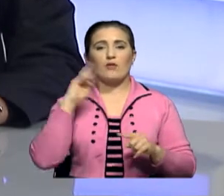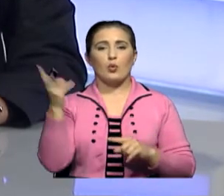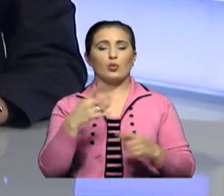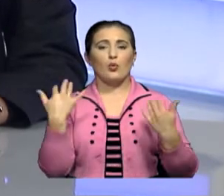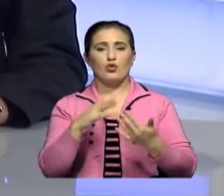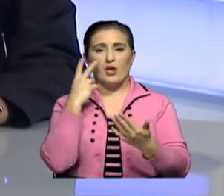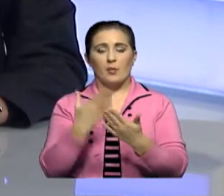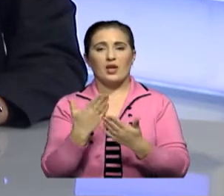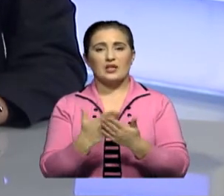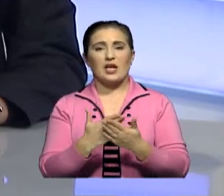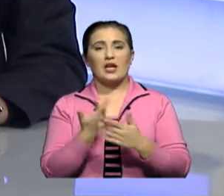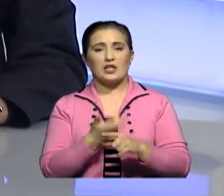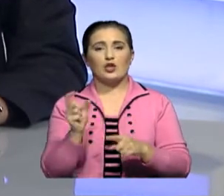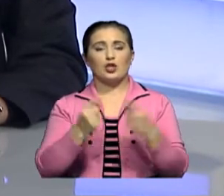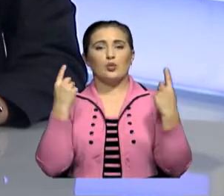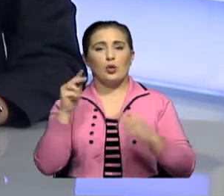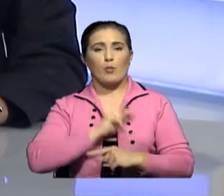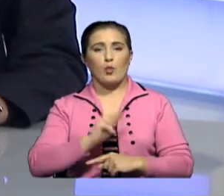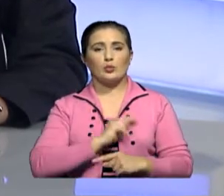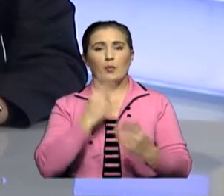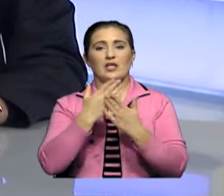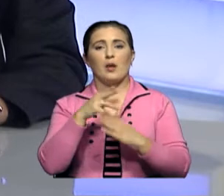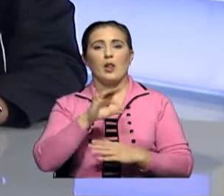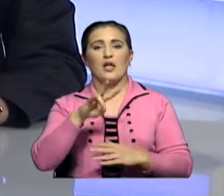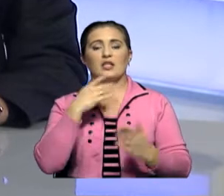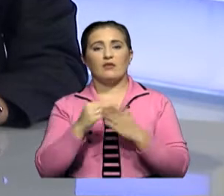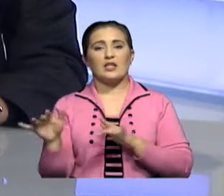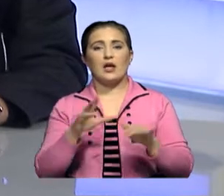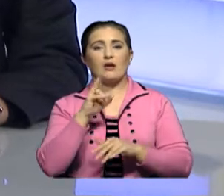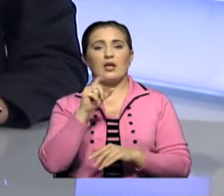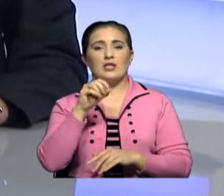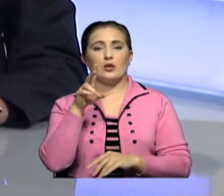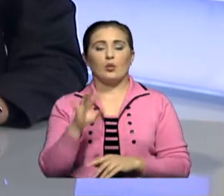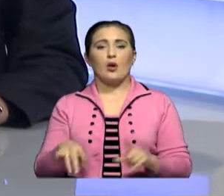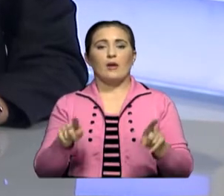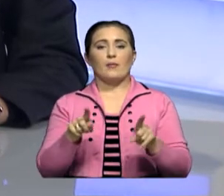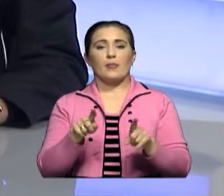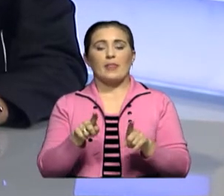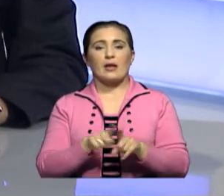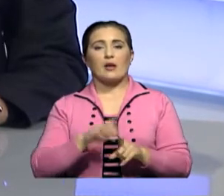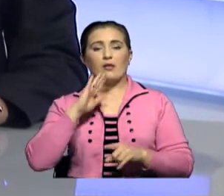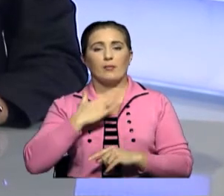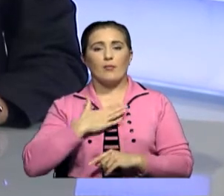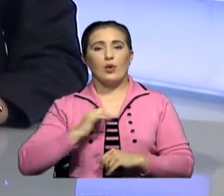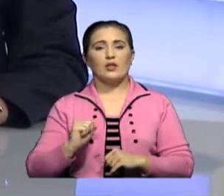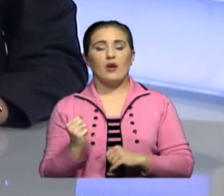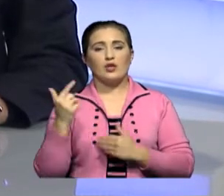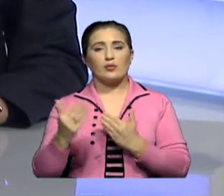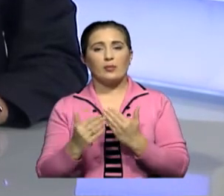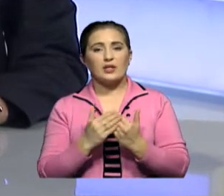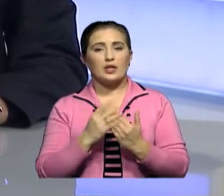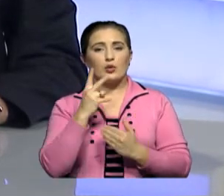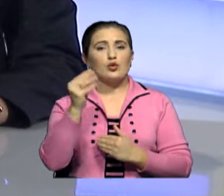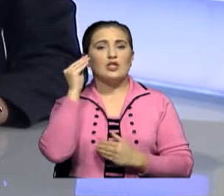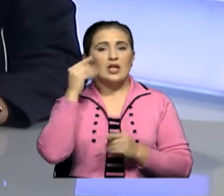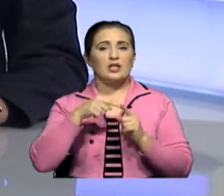показали значительную работу показали плоды своей деятельности андрей козенко как мой товарищ близкий с точки